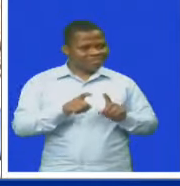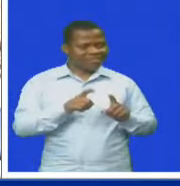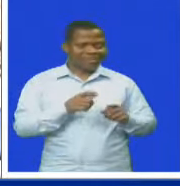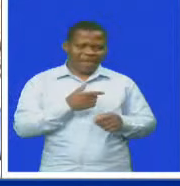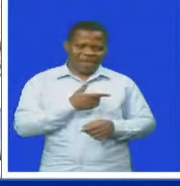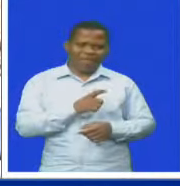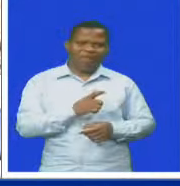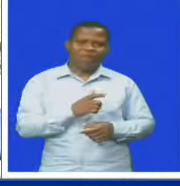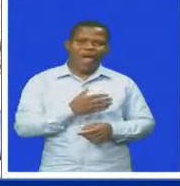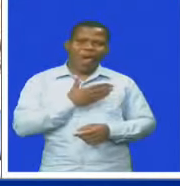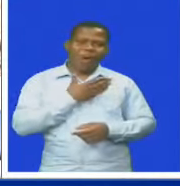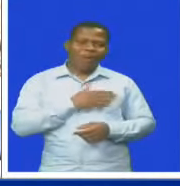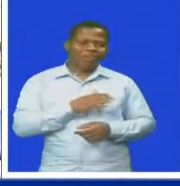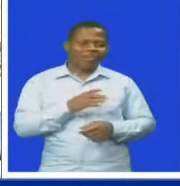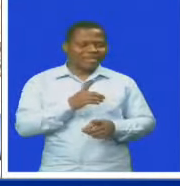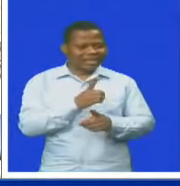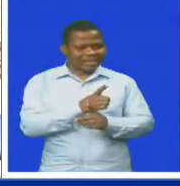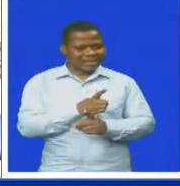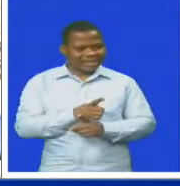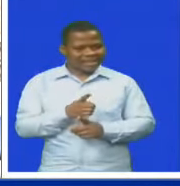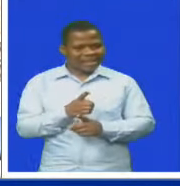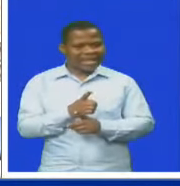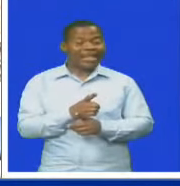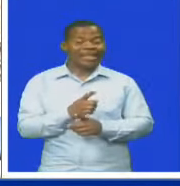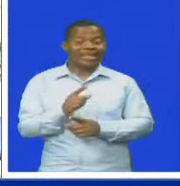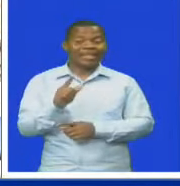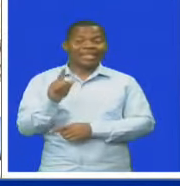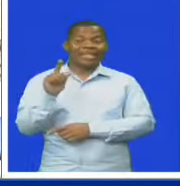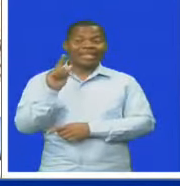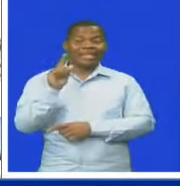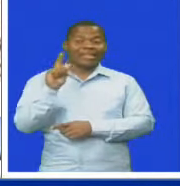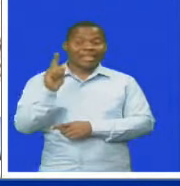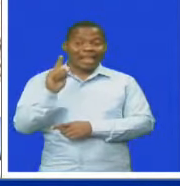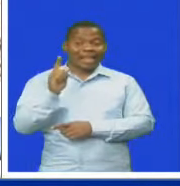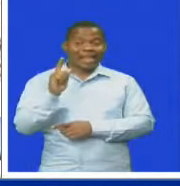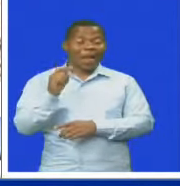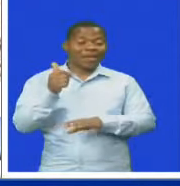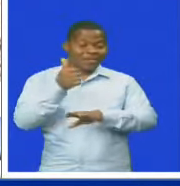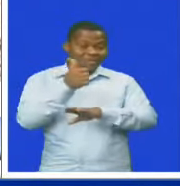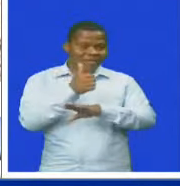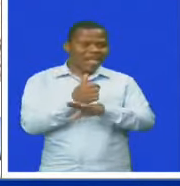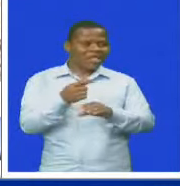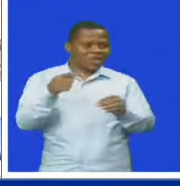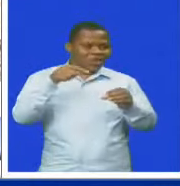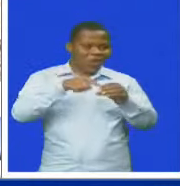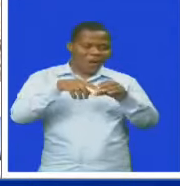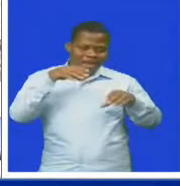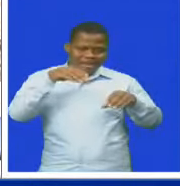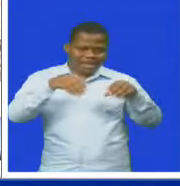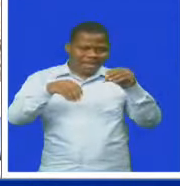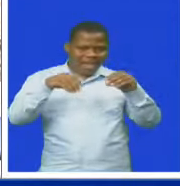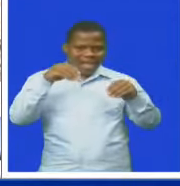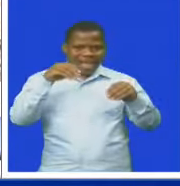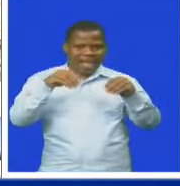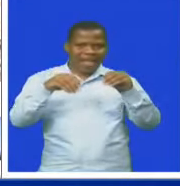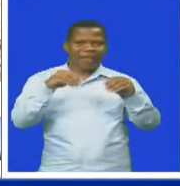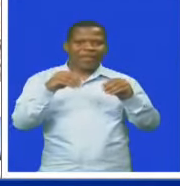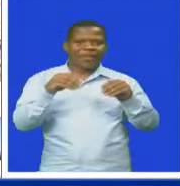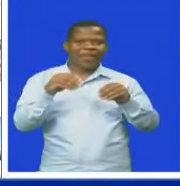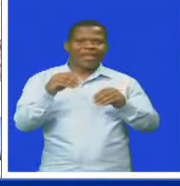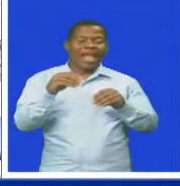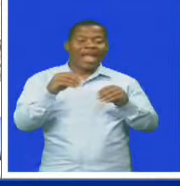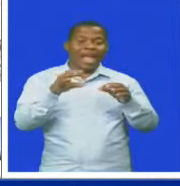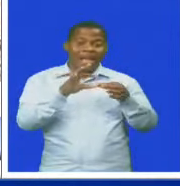ya Patrice Mutsepe ukuthi sowungenela lolukhetho lwe-CAF. Engabe ingakanani inzima langayidlala Patrice